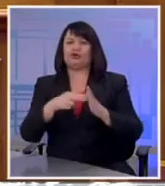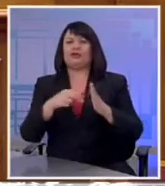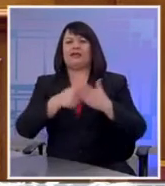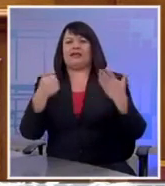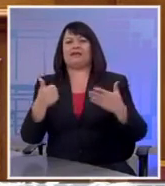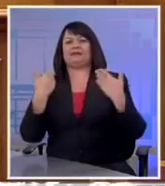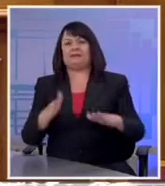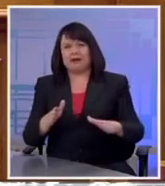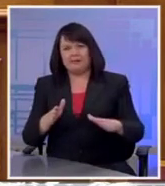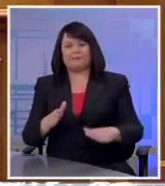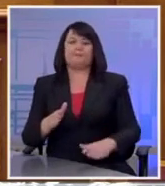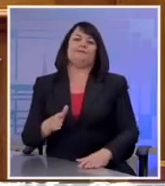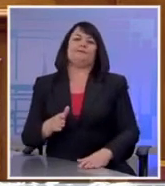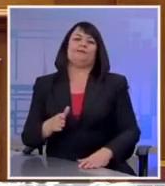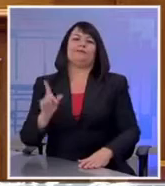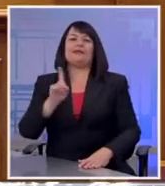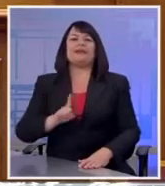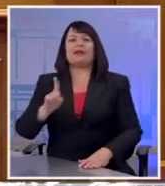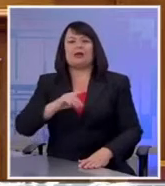βγει πια ο Μητσοτάκης αρχηγός, ο Κυριάκος,